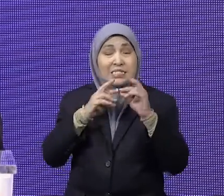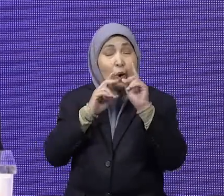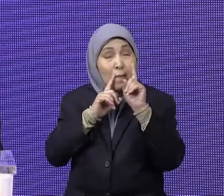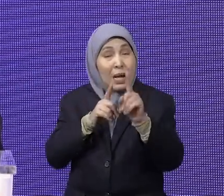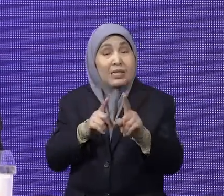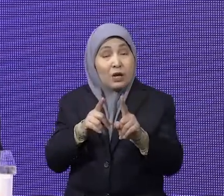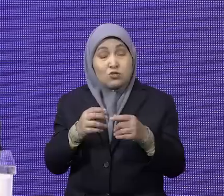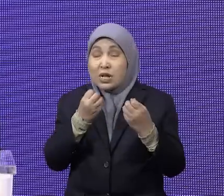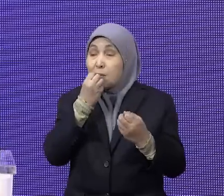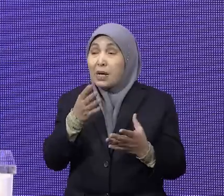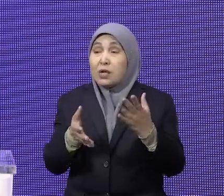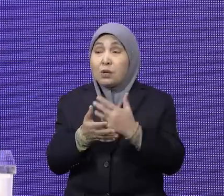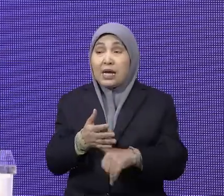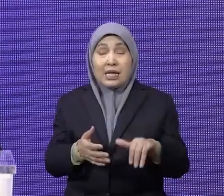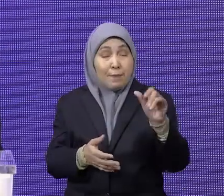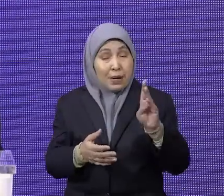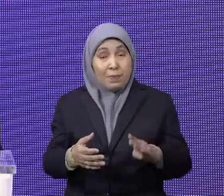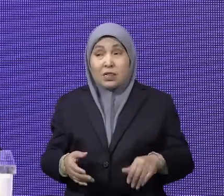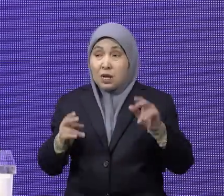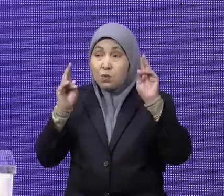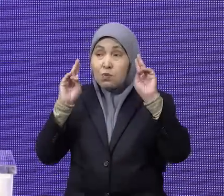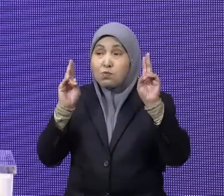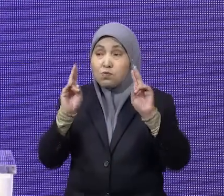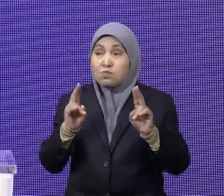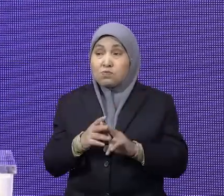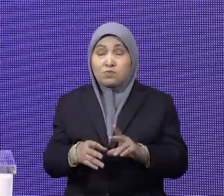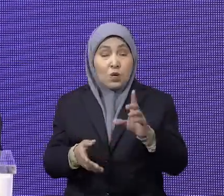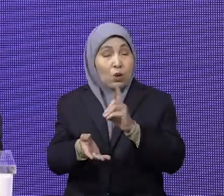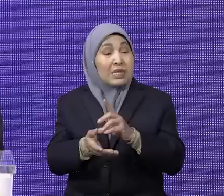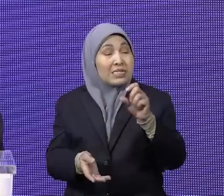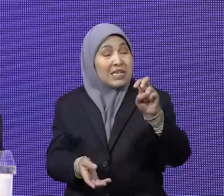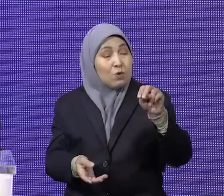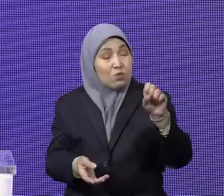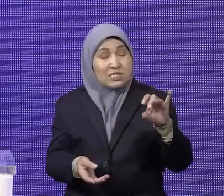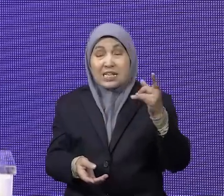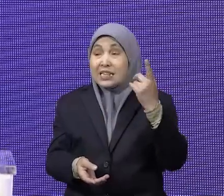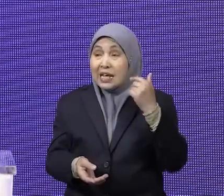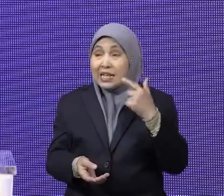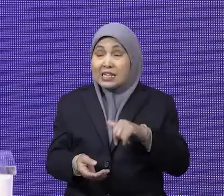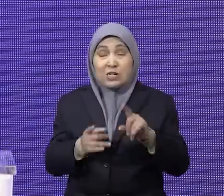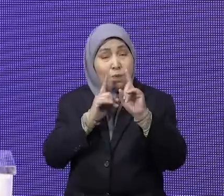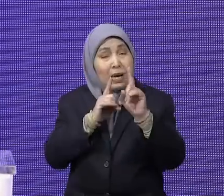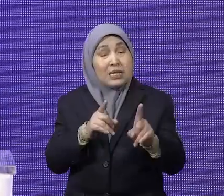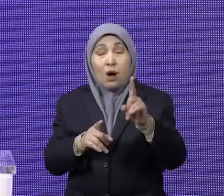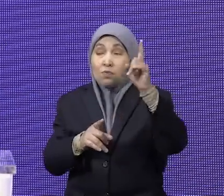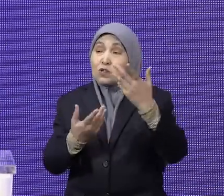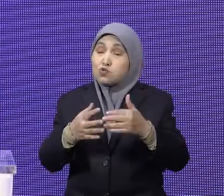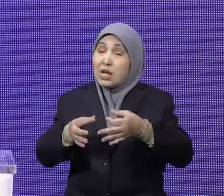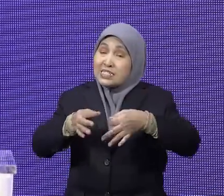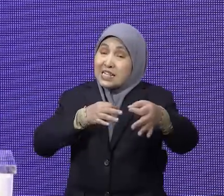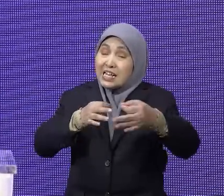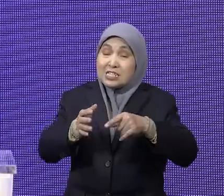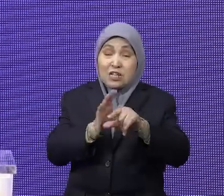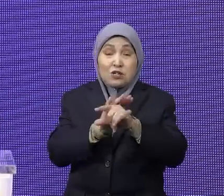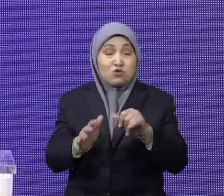Betul. Antaranya seperti mana yang telah dinyatakan oleh yang berbahagia Al-Fadhil Ustaz Dr. Sanusi sebentar tadi. Kalau kita lihat jawapannya, Allah telah jelaskan